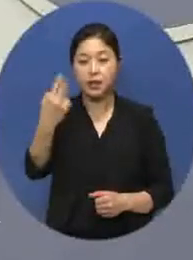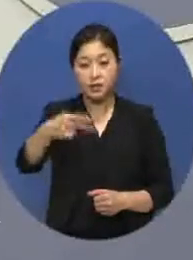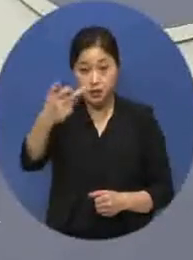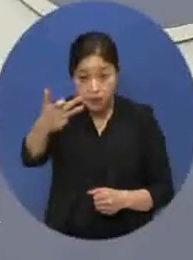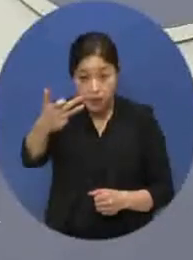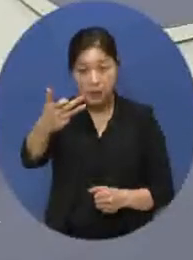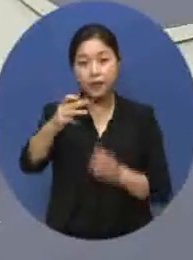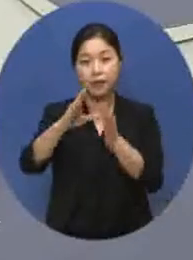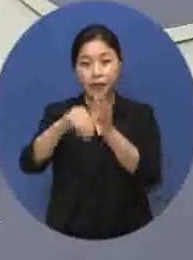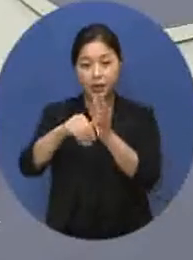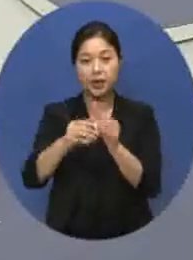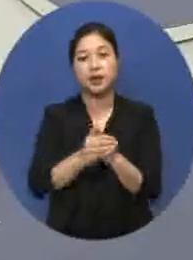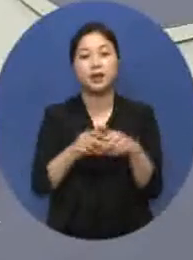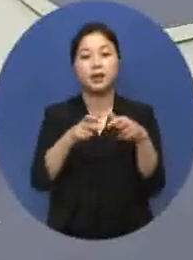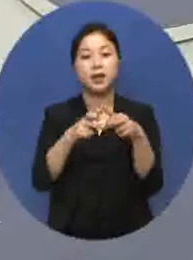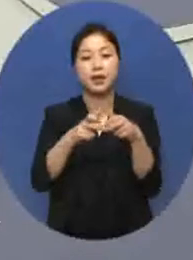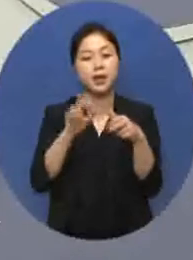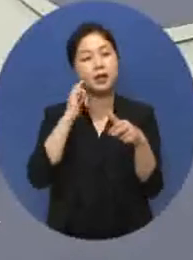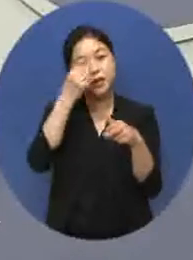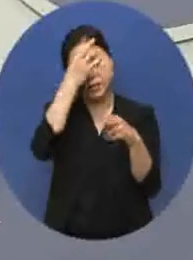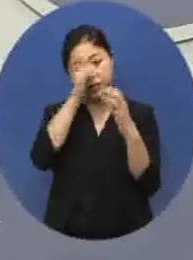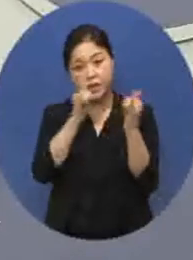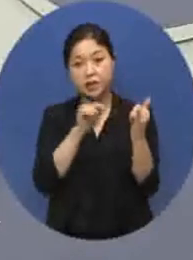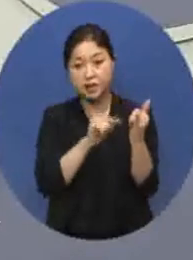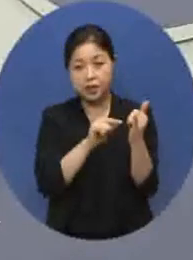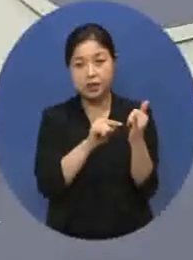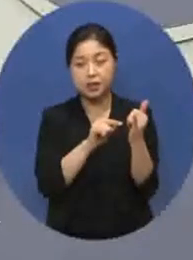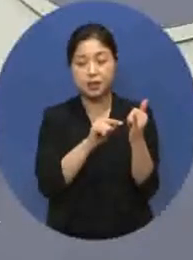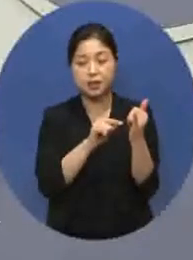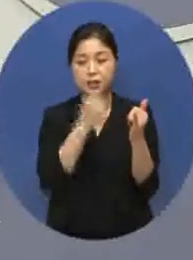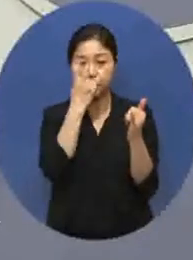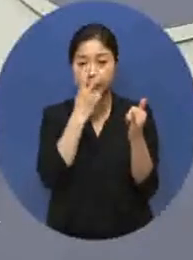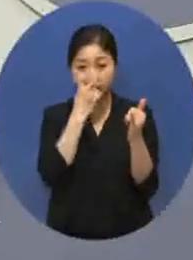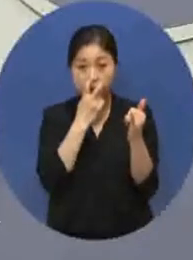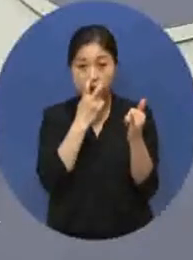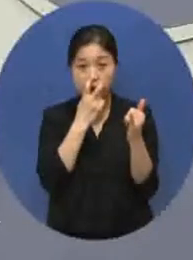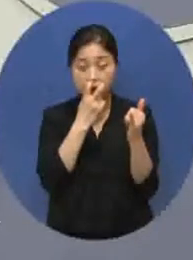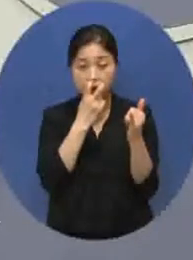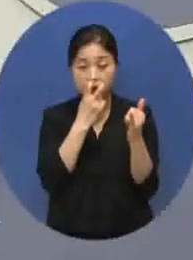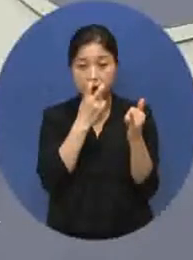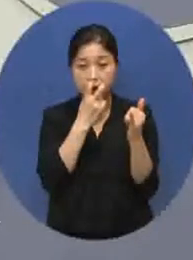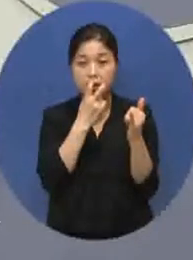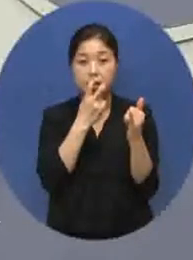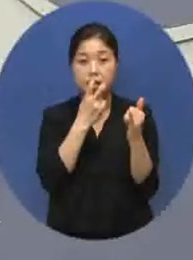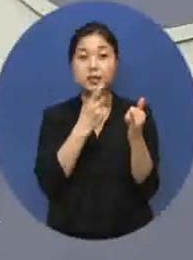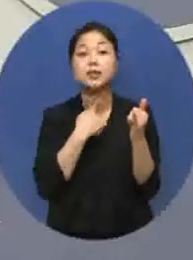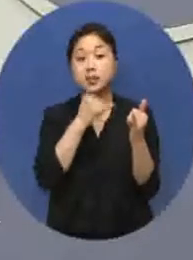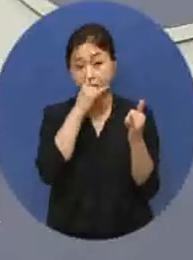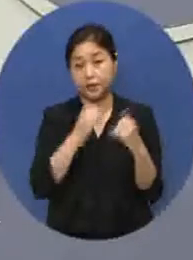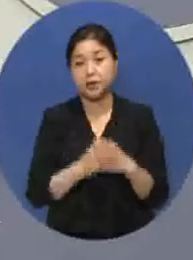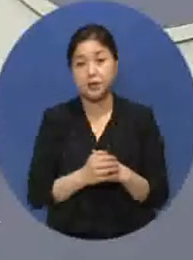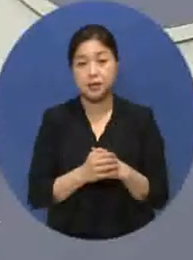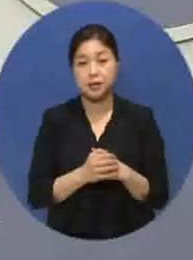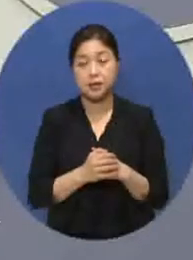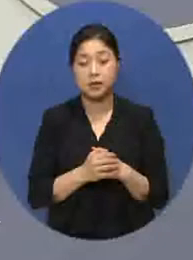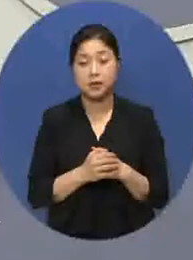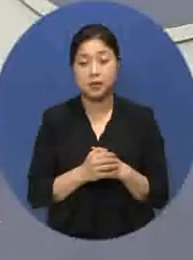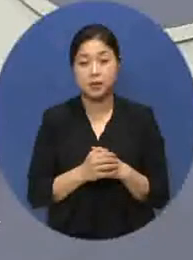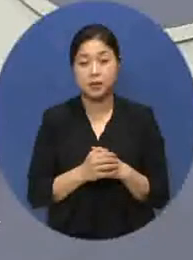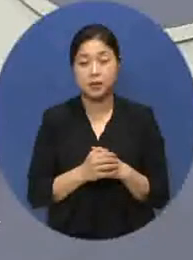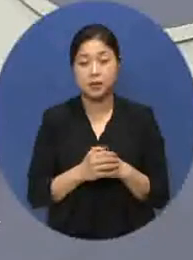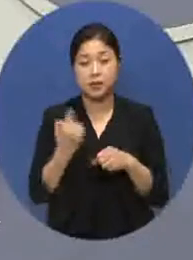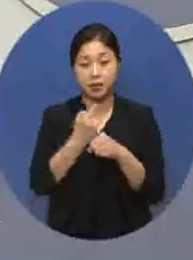2018년에 장애예술인들을 대상으로 조사를 좀 해서 네. 그 조사를